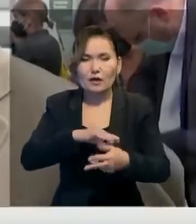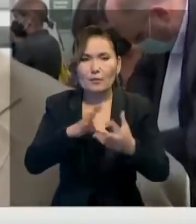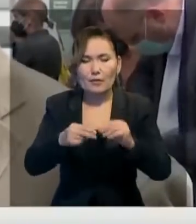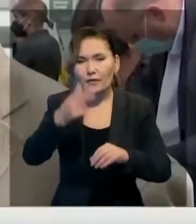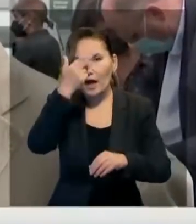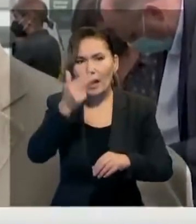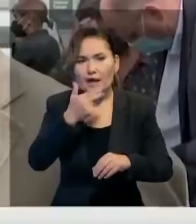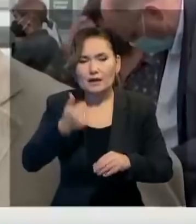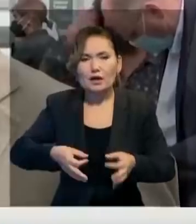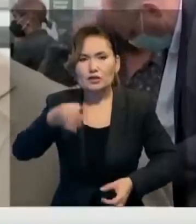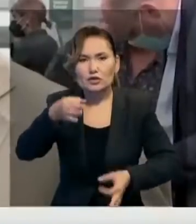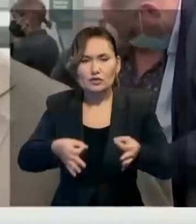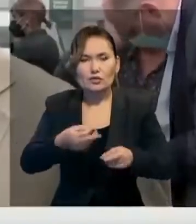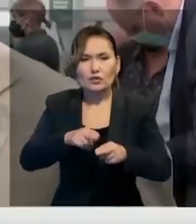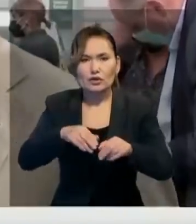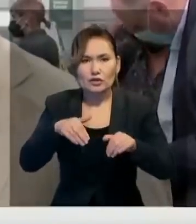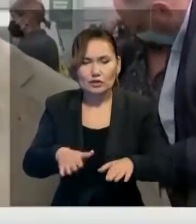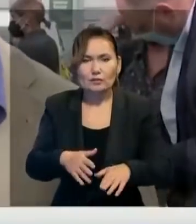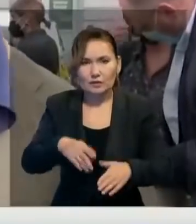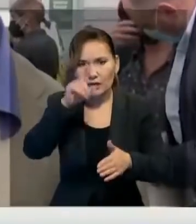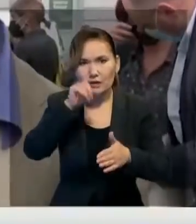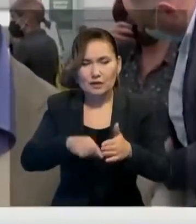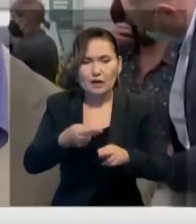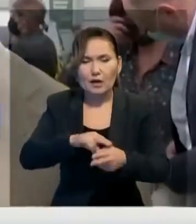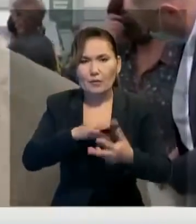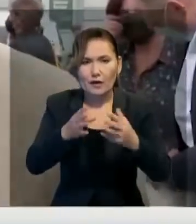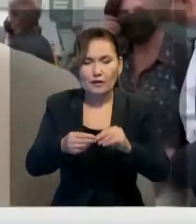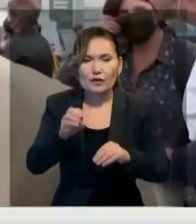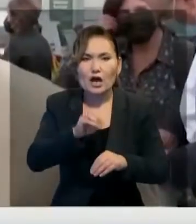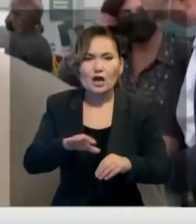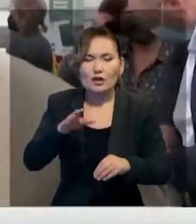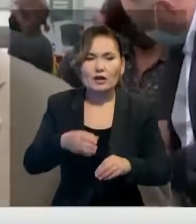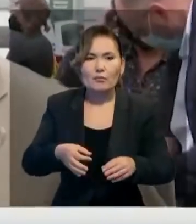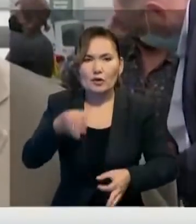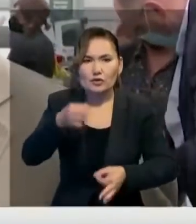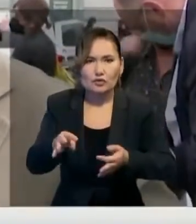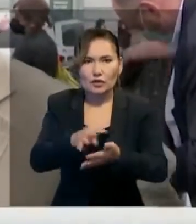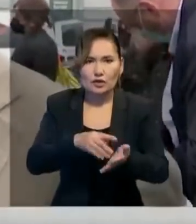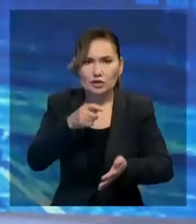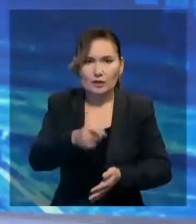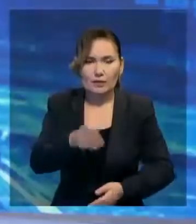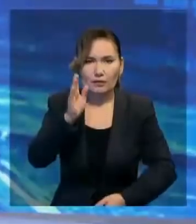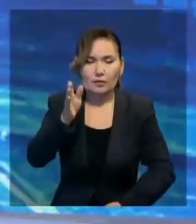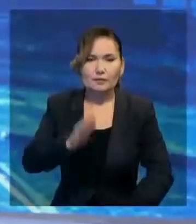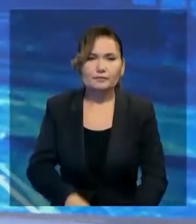сот жүйесі тиісті шешім қабылдайды деп сенеді. Бізде Люксембургтағы Еуропалық сотқа шағымданатын боламыз.